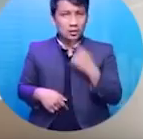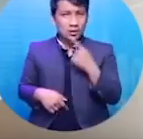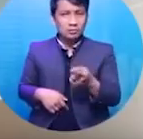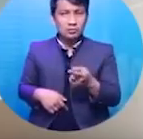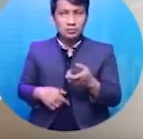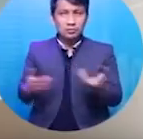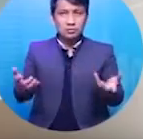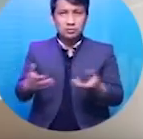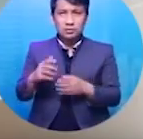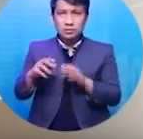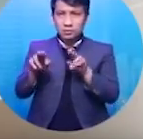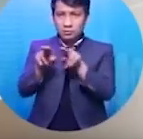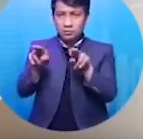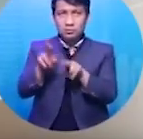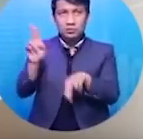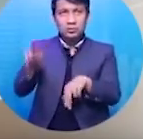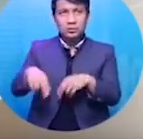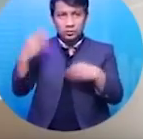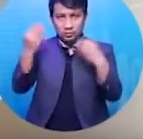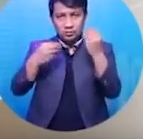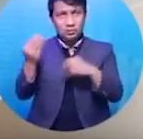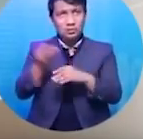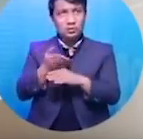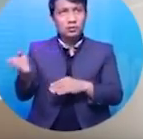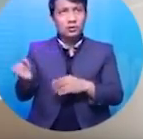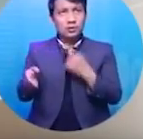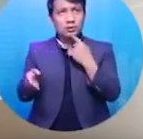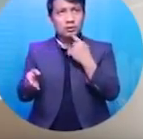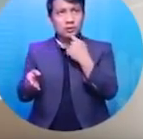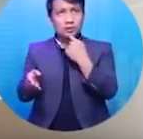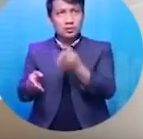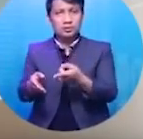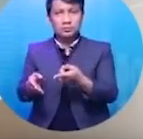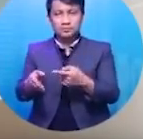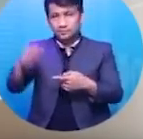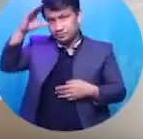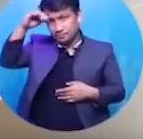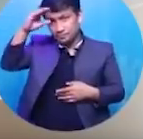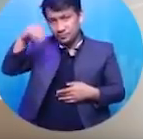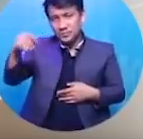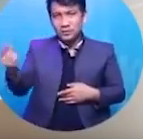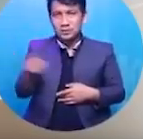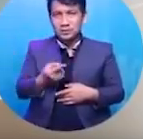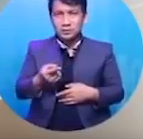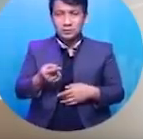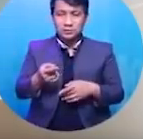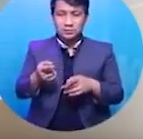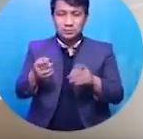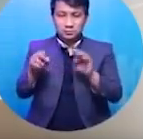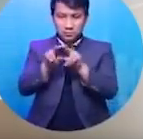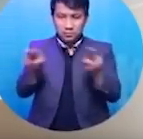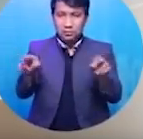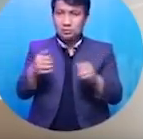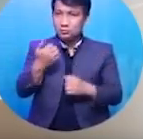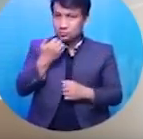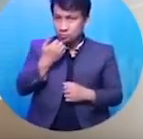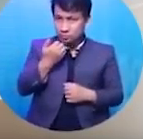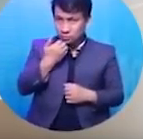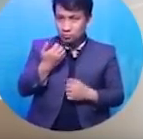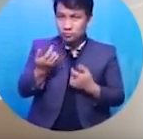talagang sa normal na sitwasyon, yung si lalaki at si babae na illegal yung